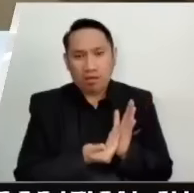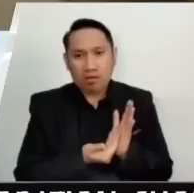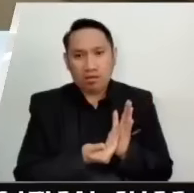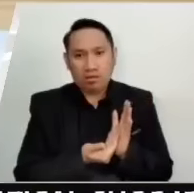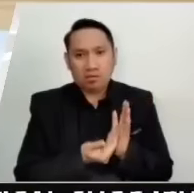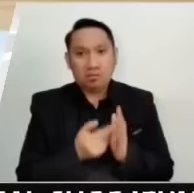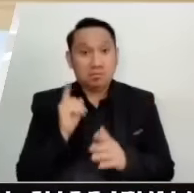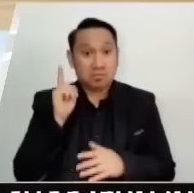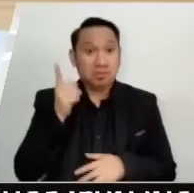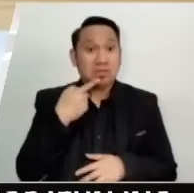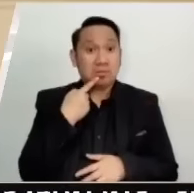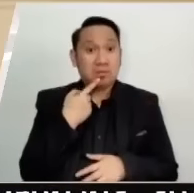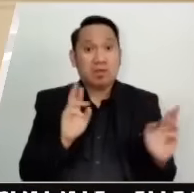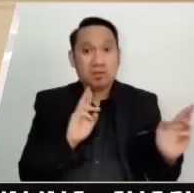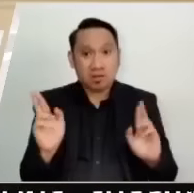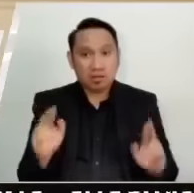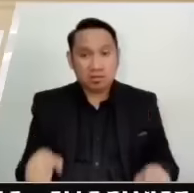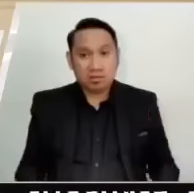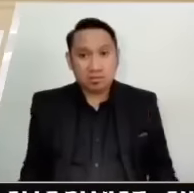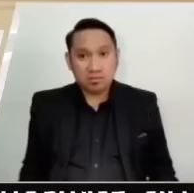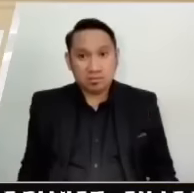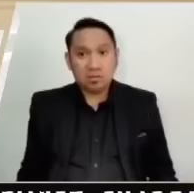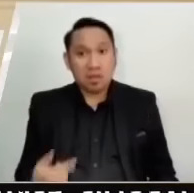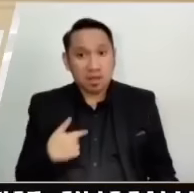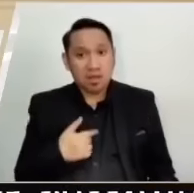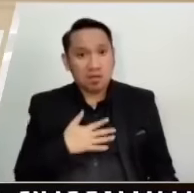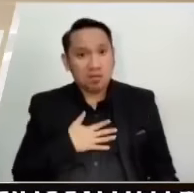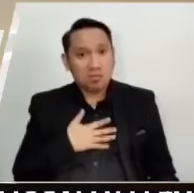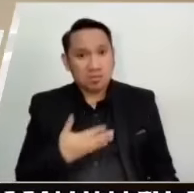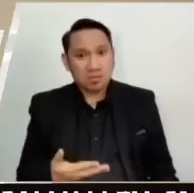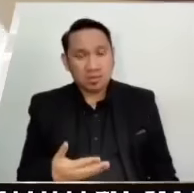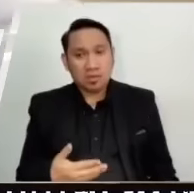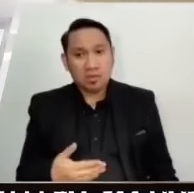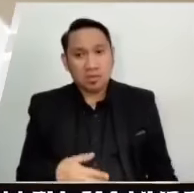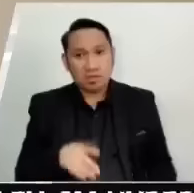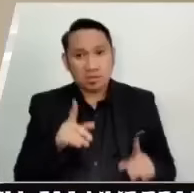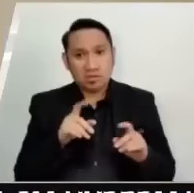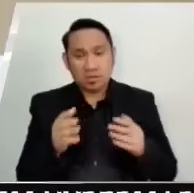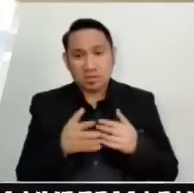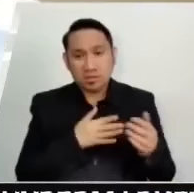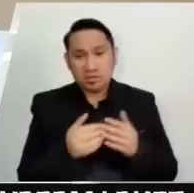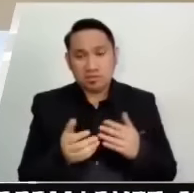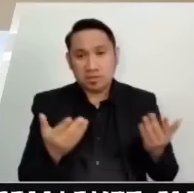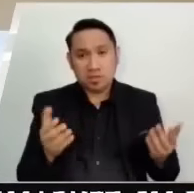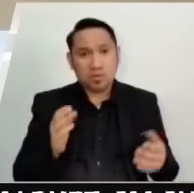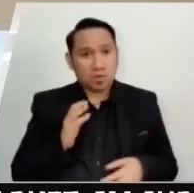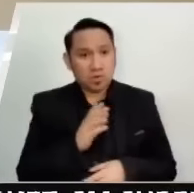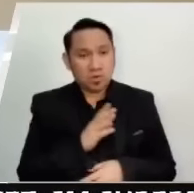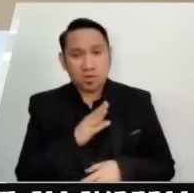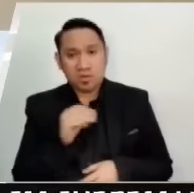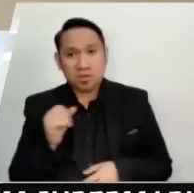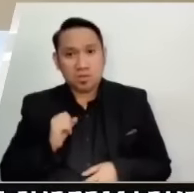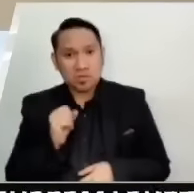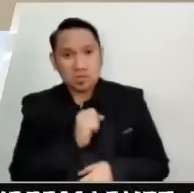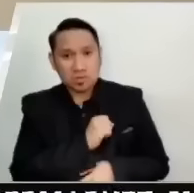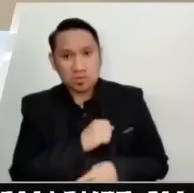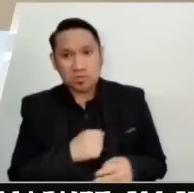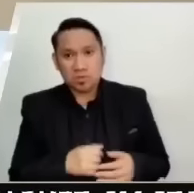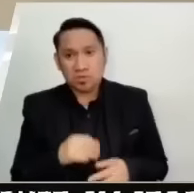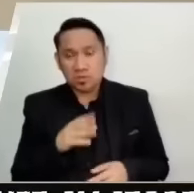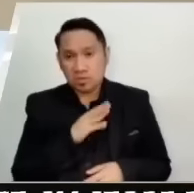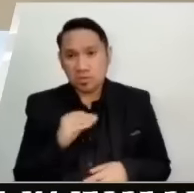ito I'm willing to testify even in the Senate and the house the Senate and the house has also the obligation